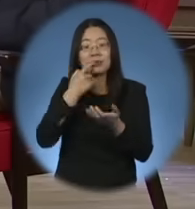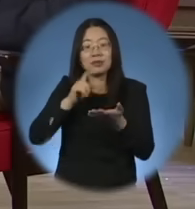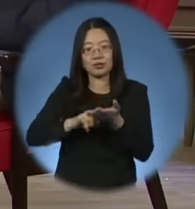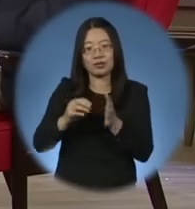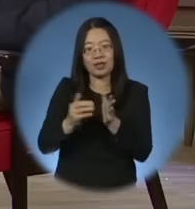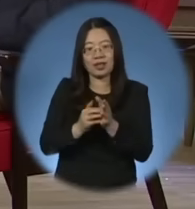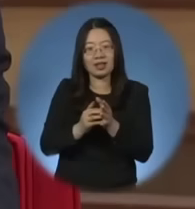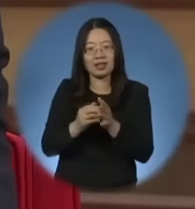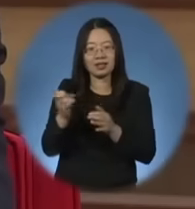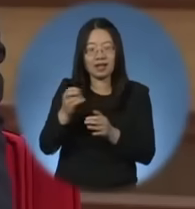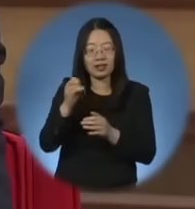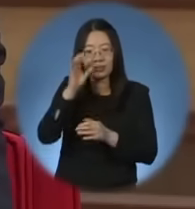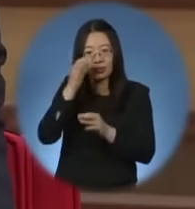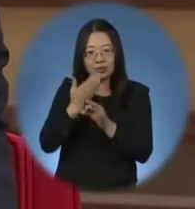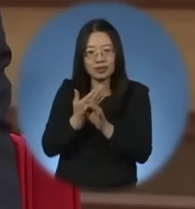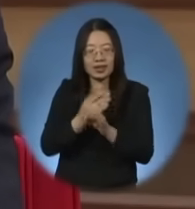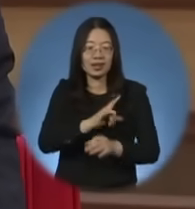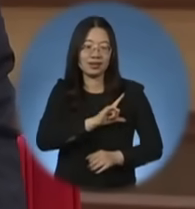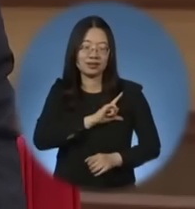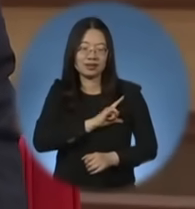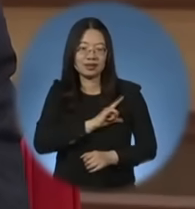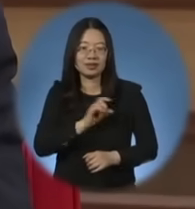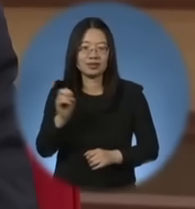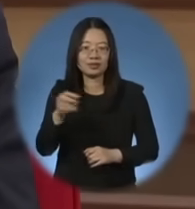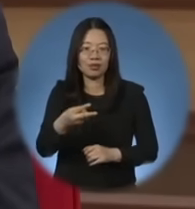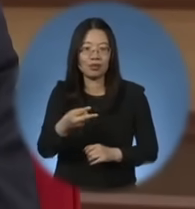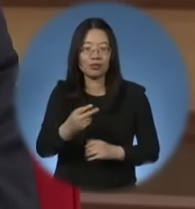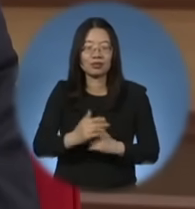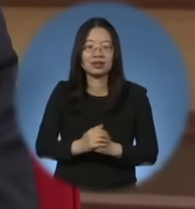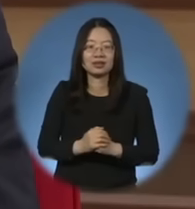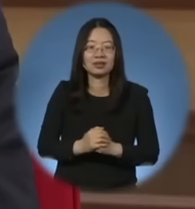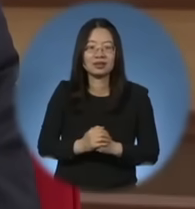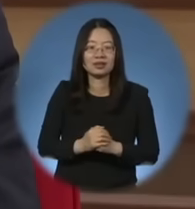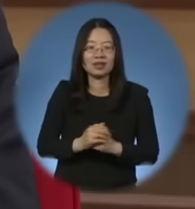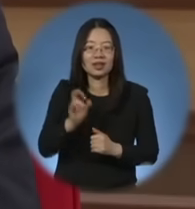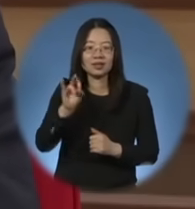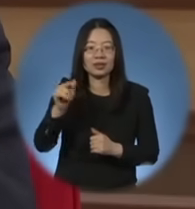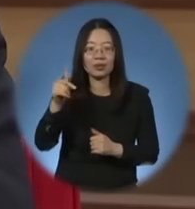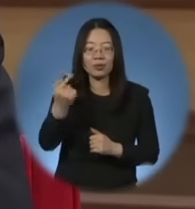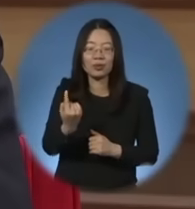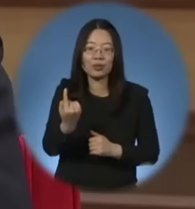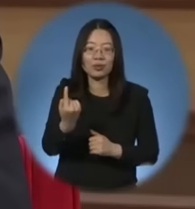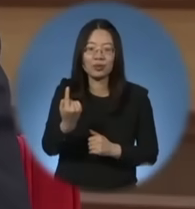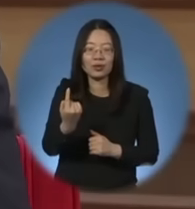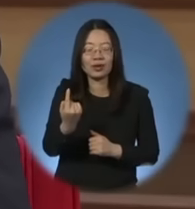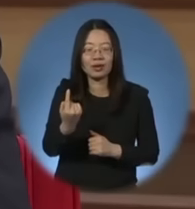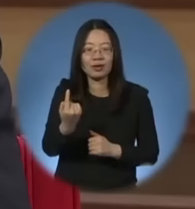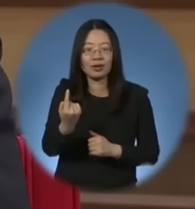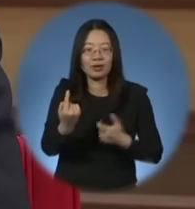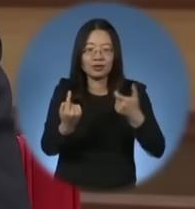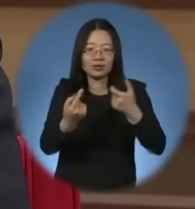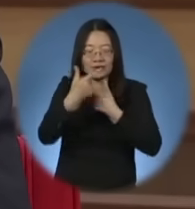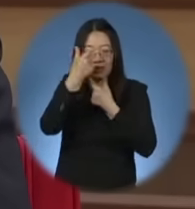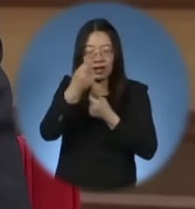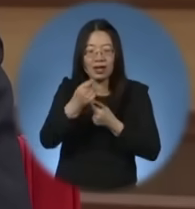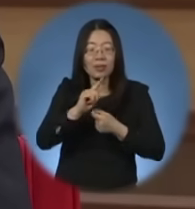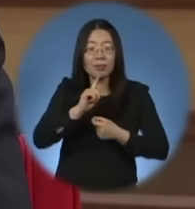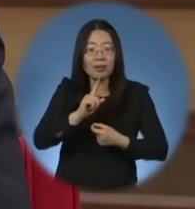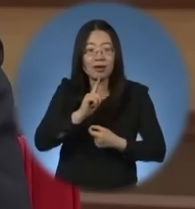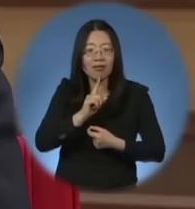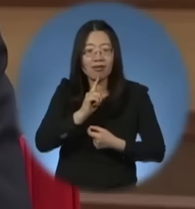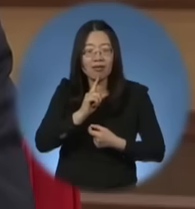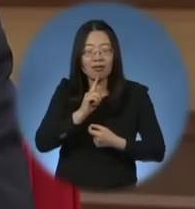쉬워요 어 자주 보면은 이름 또 저 그 연호 그 60 회갑 저 원갑